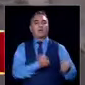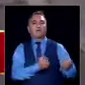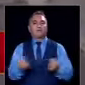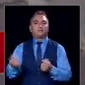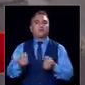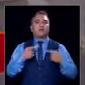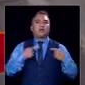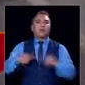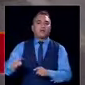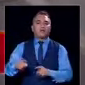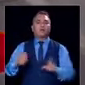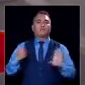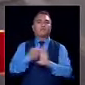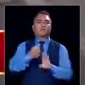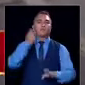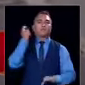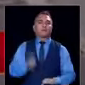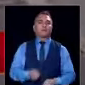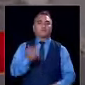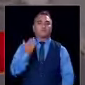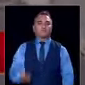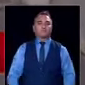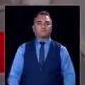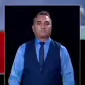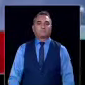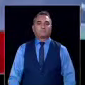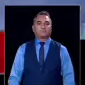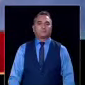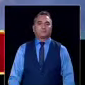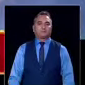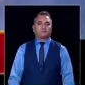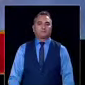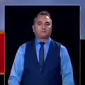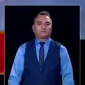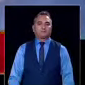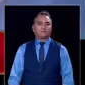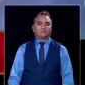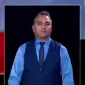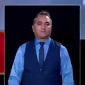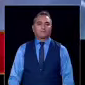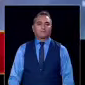Bir dışarı çıktım ki scooter'la yukarıdan gelen bir araç kaza yapmış.